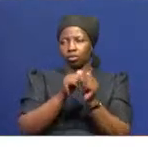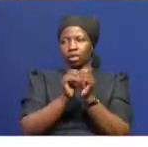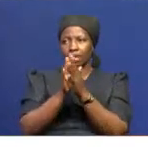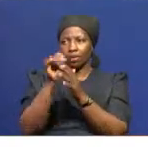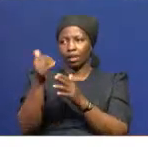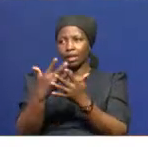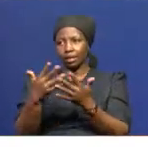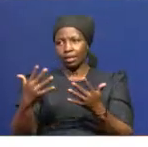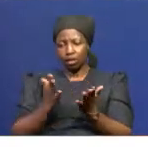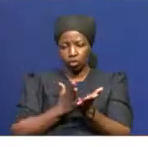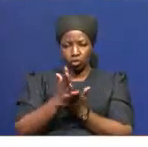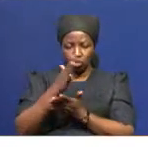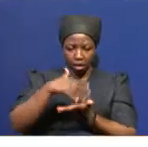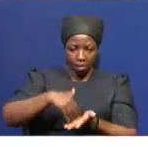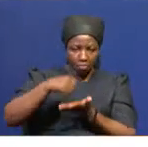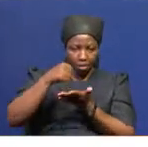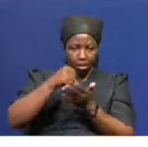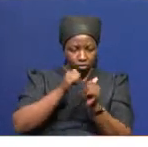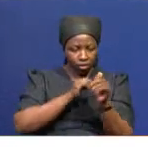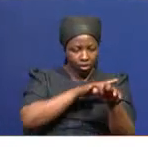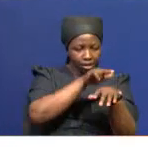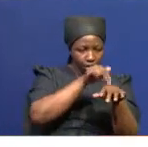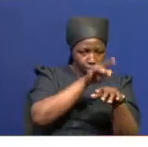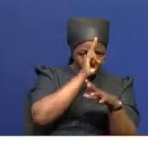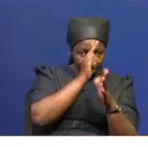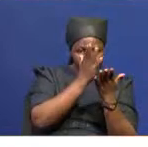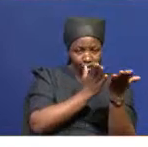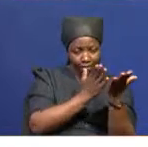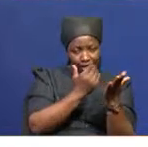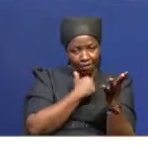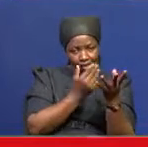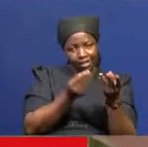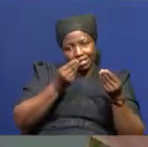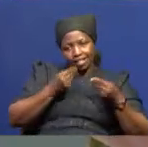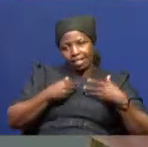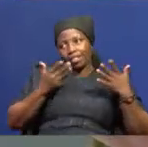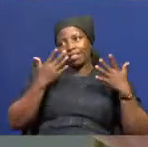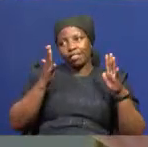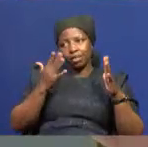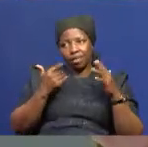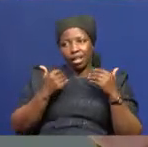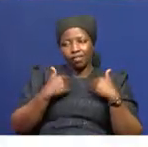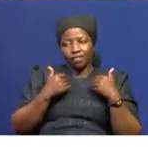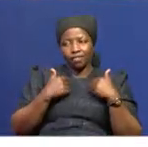kupitia bajeti ambayo National Police Service imepata, kumekuwa na